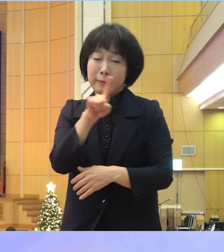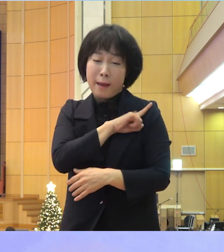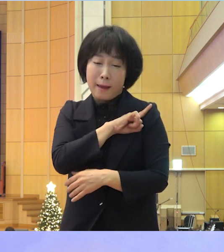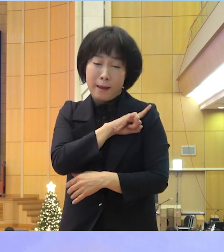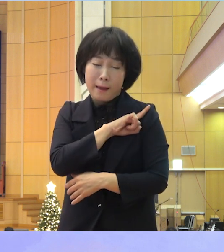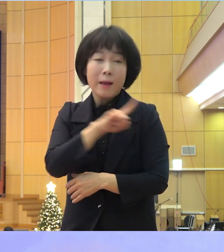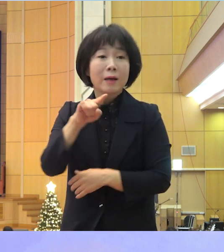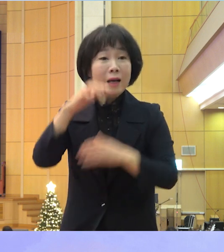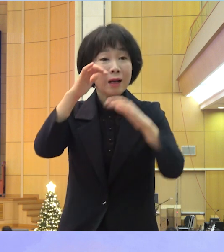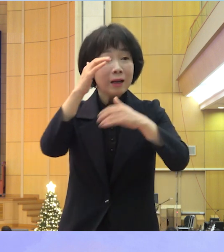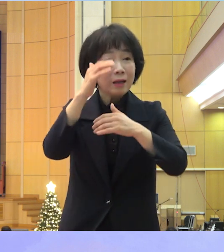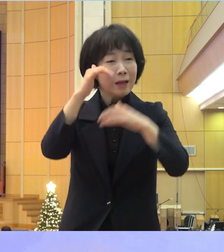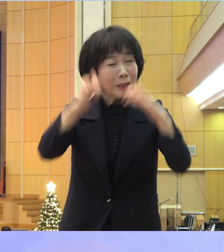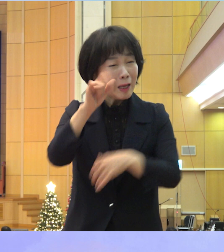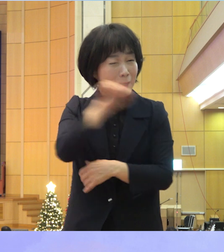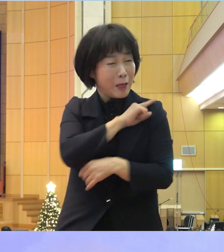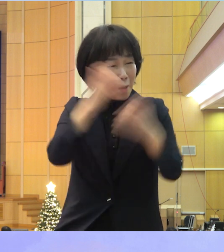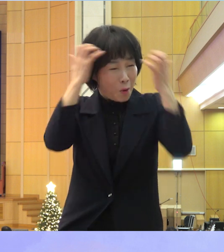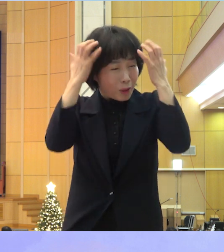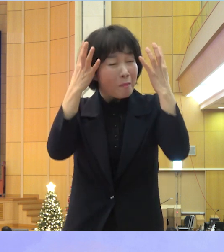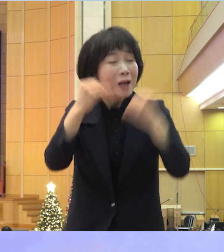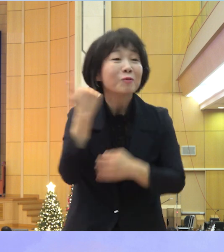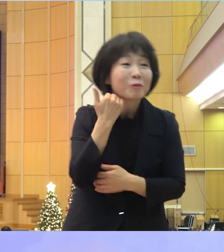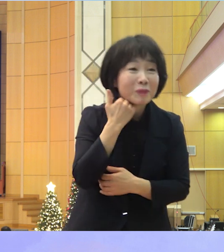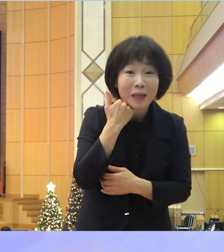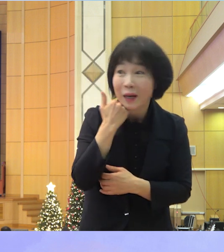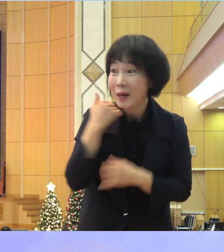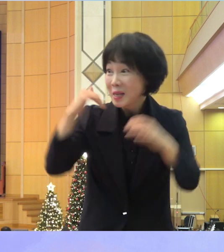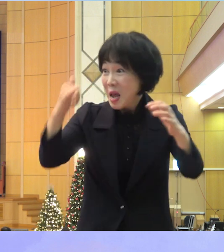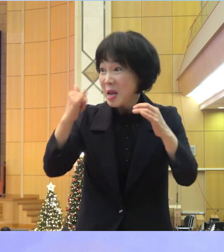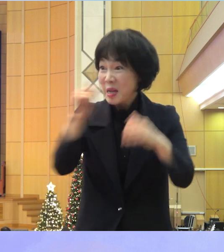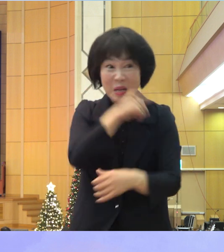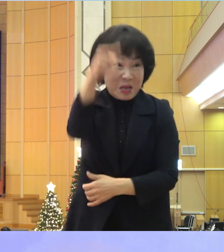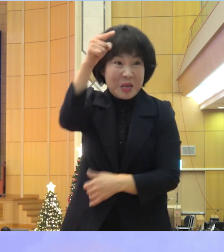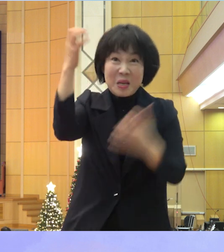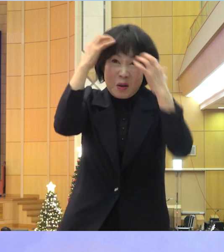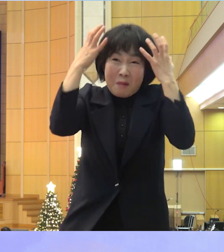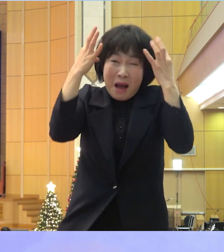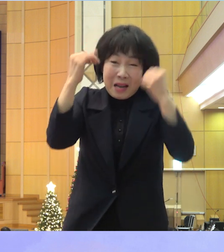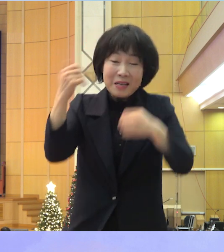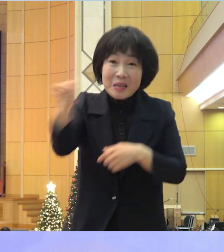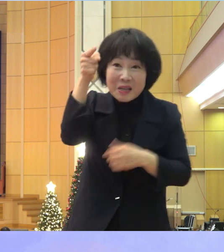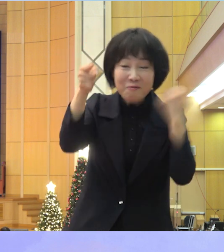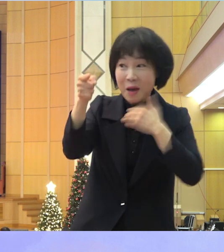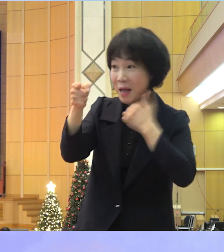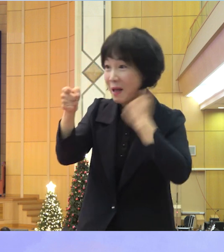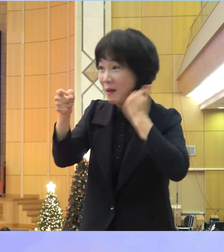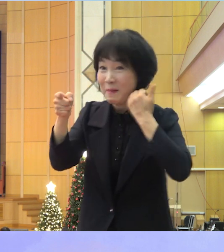가장 고생 많이 한 사람이 누굴까 생각해 봤는데,